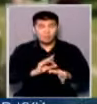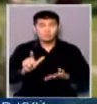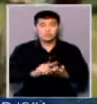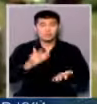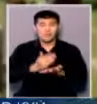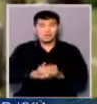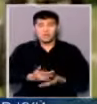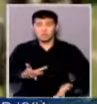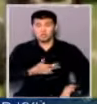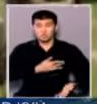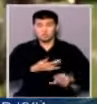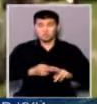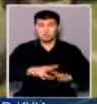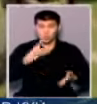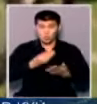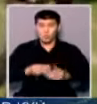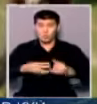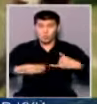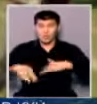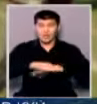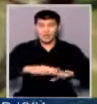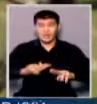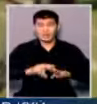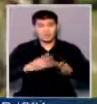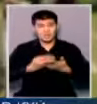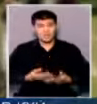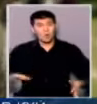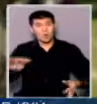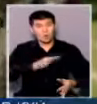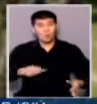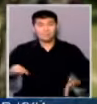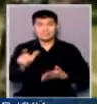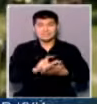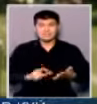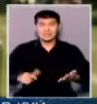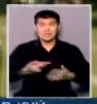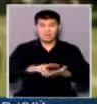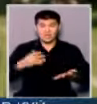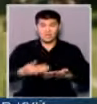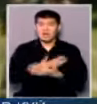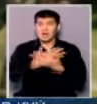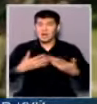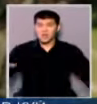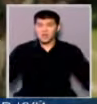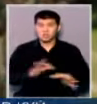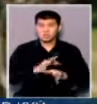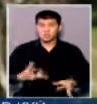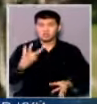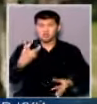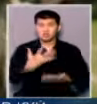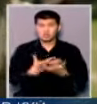бар, жергілікті өзіміздің аудандық, облыстық композиторлардың шығармалары бар. Осы жанрымыз біздің